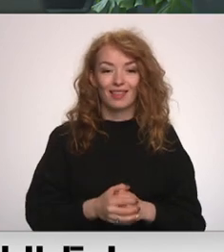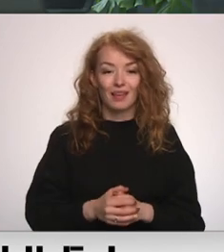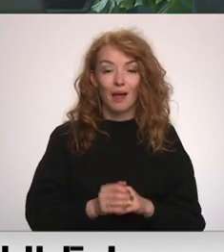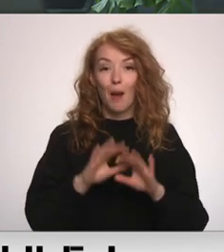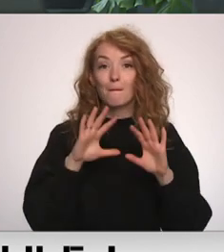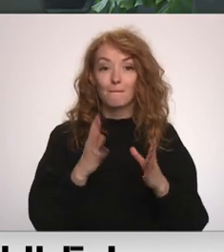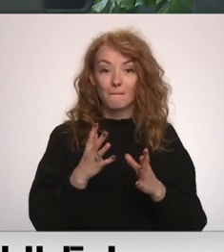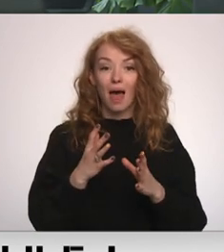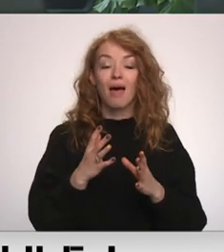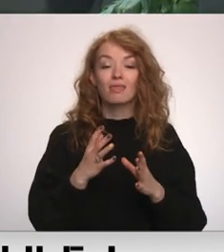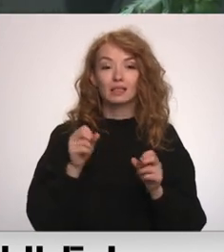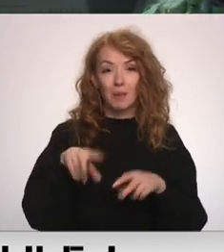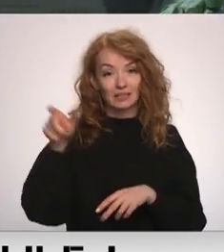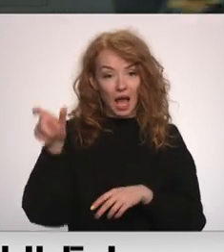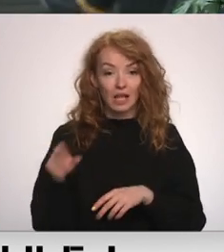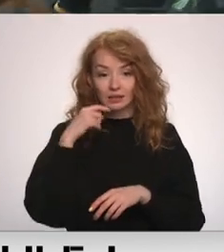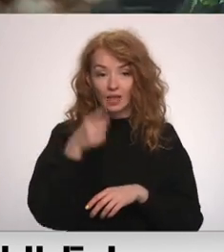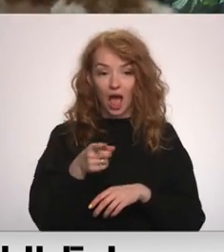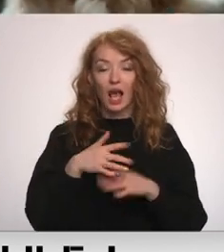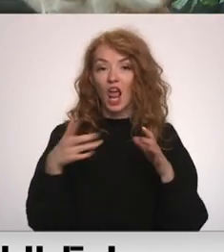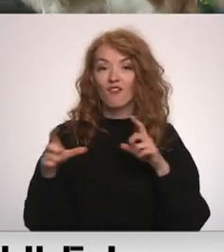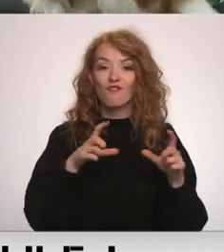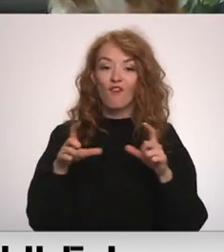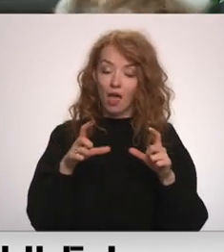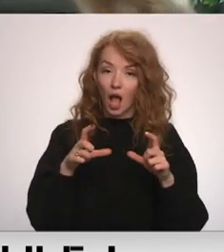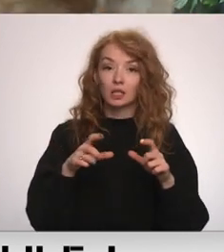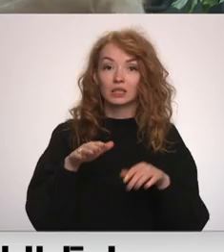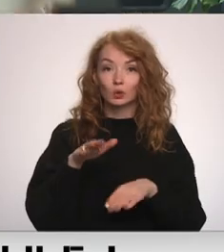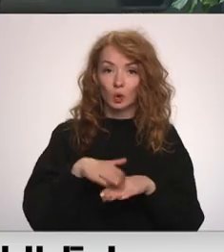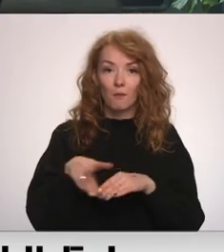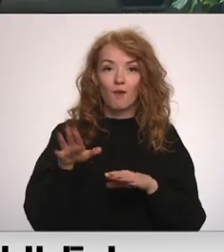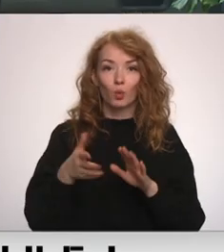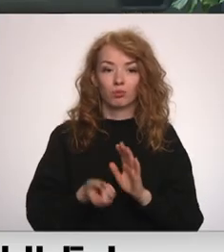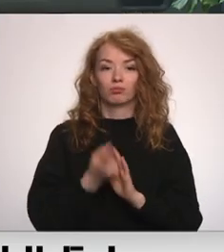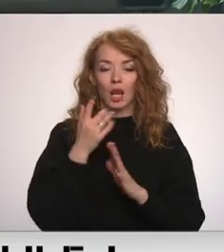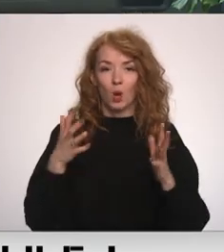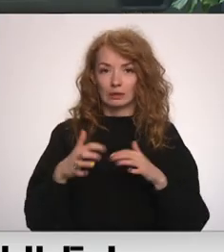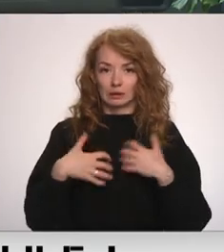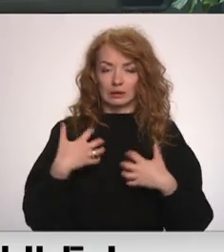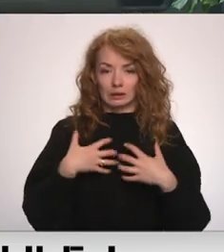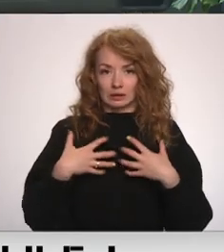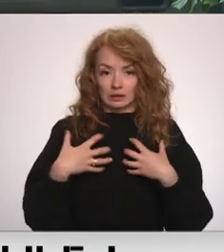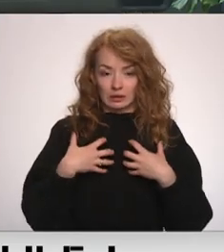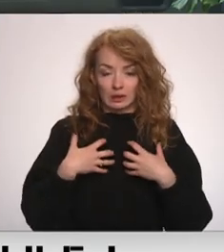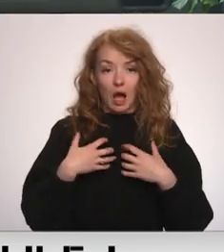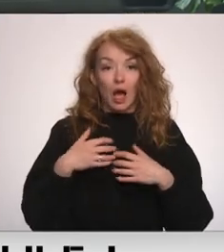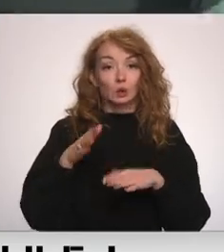Savukārt kinoloģi uzsver, ka lielveikala vide dzīvniekam var būt arī liels pārbaudījums. Pateikt, ka suņiem te patīk